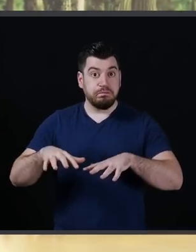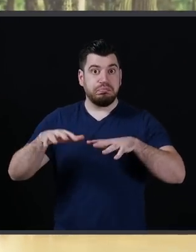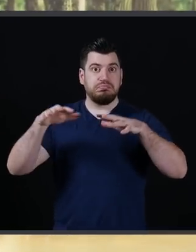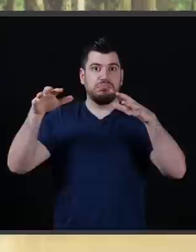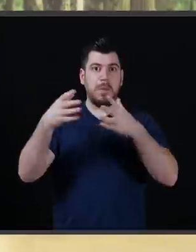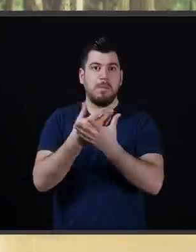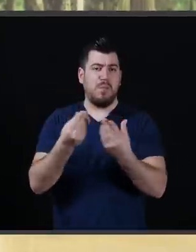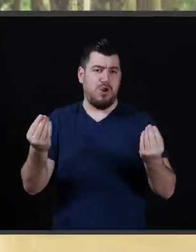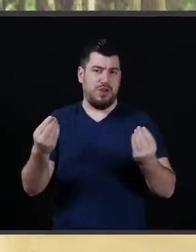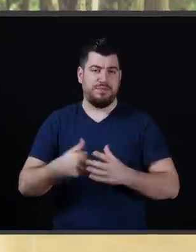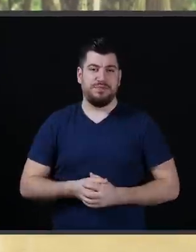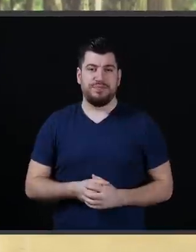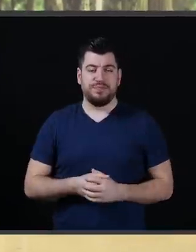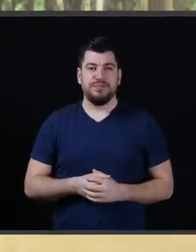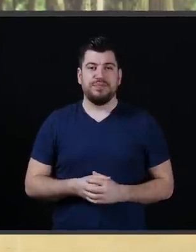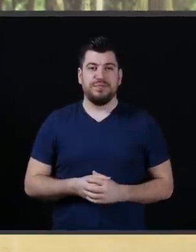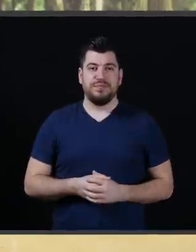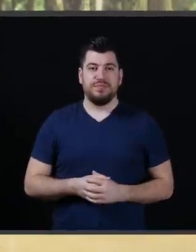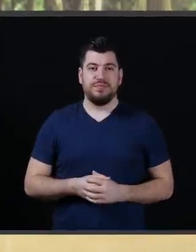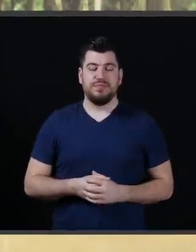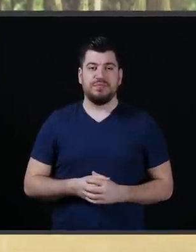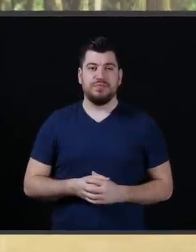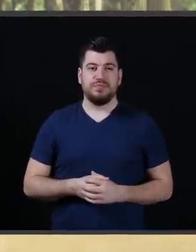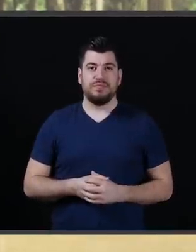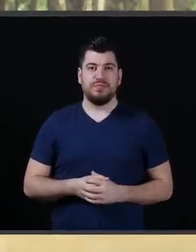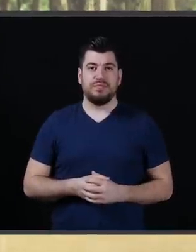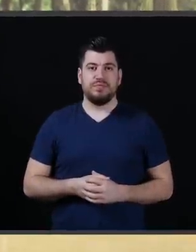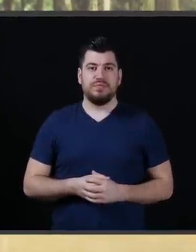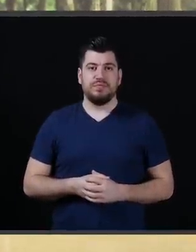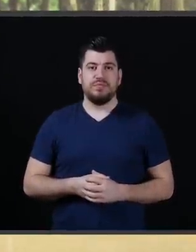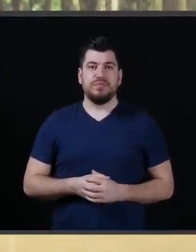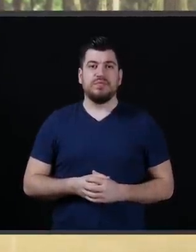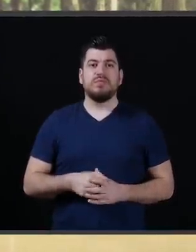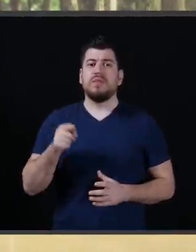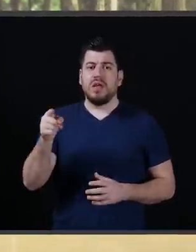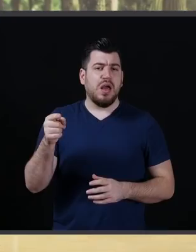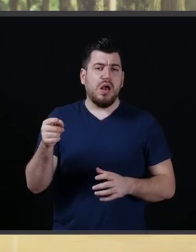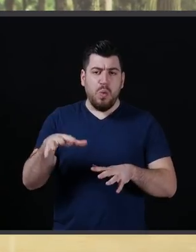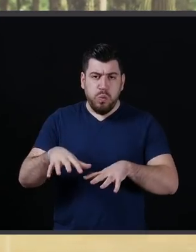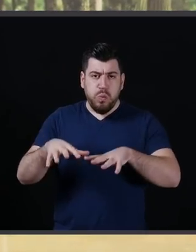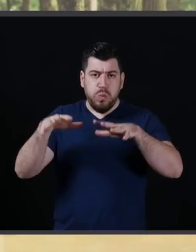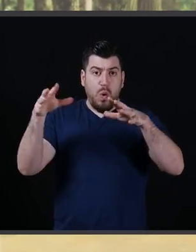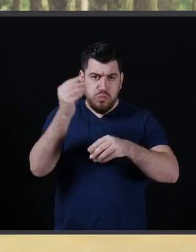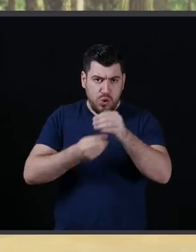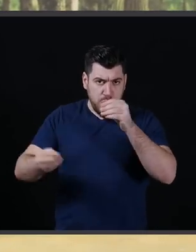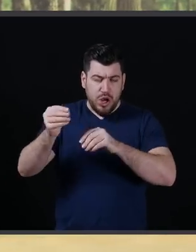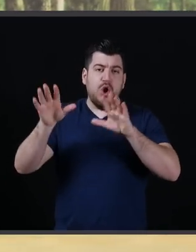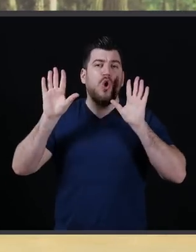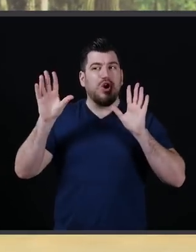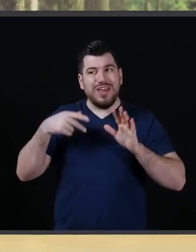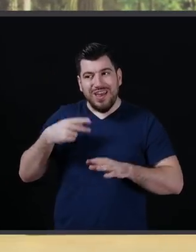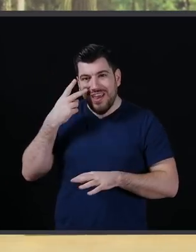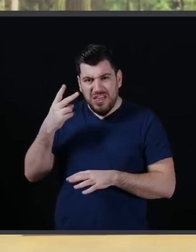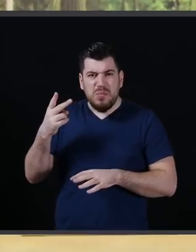πάρα πολύ Ουσιαστικά δεν φουσκώνει πολύ παραπάνω από όσο ήταν γιατί ήδη ήταν υπερφουσκωμένο Απλά έχει